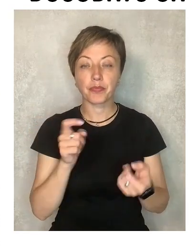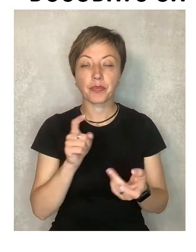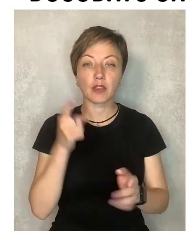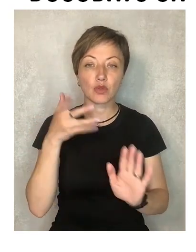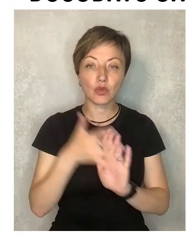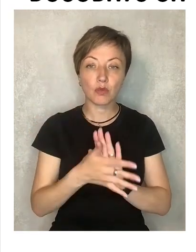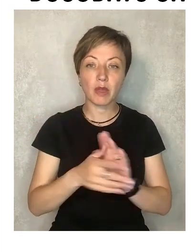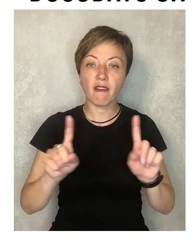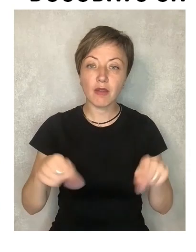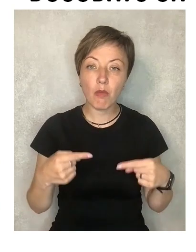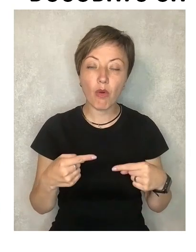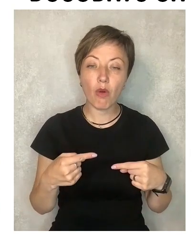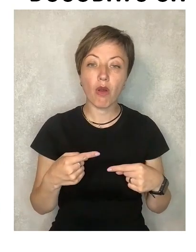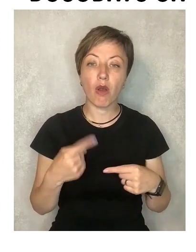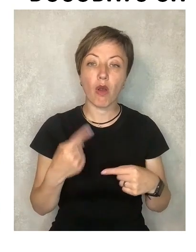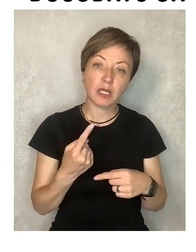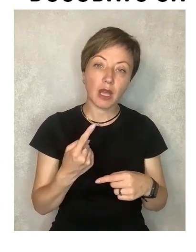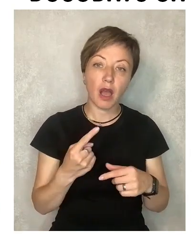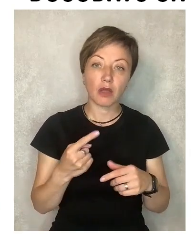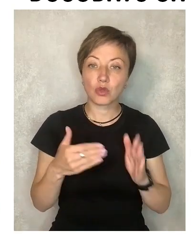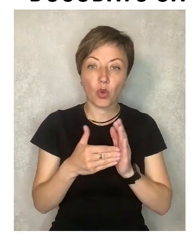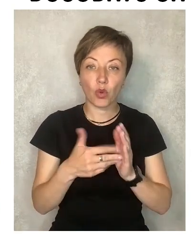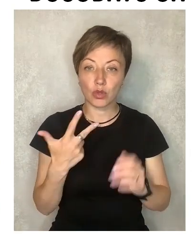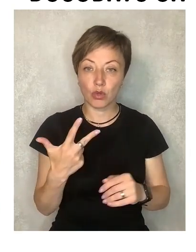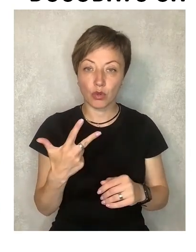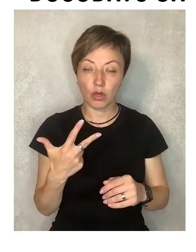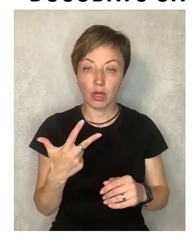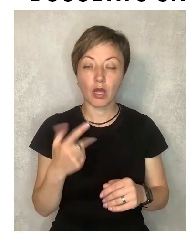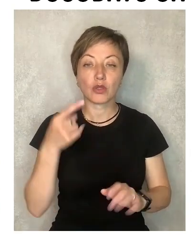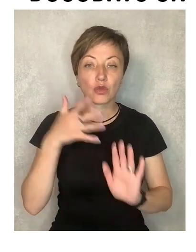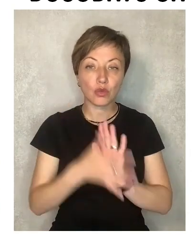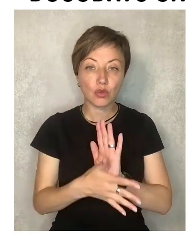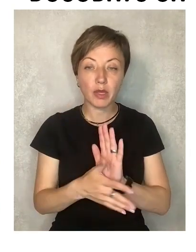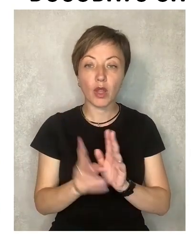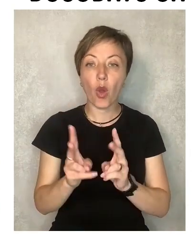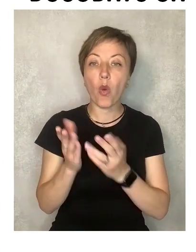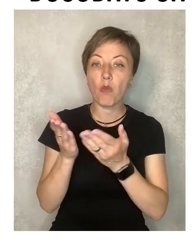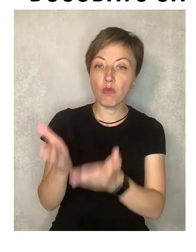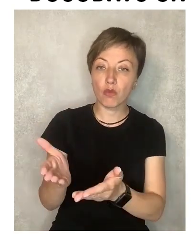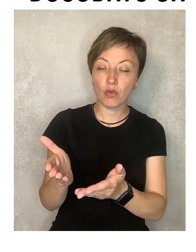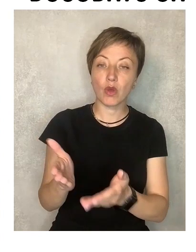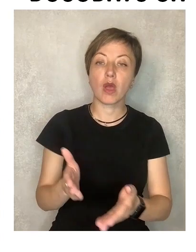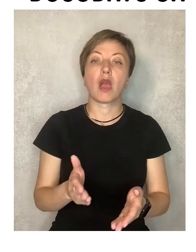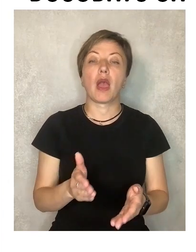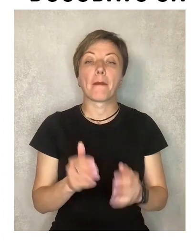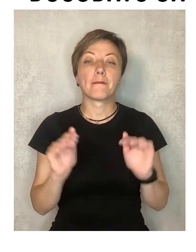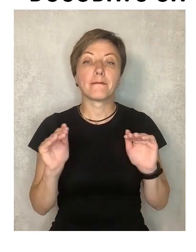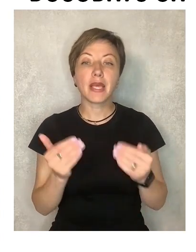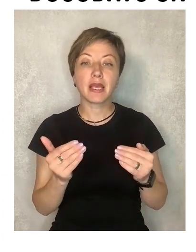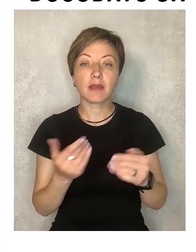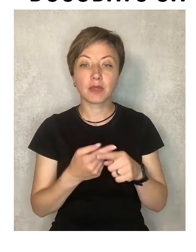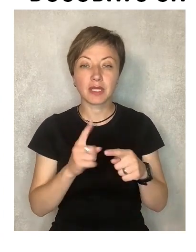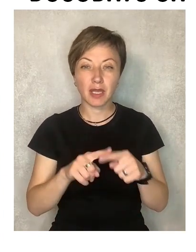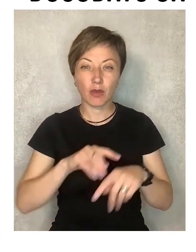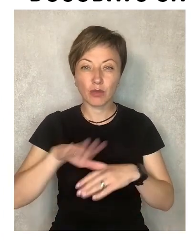вимога, одна, максимум три, зрозумілий суб'єкт, мінімум, типу, ось цієї води,